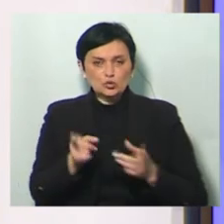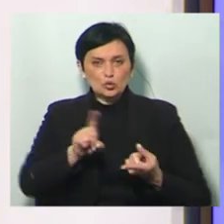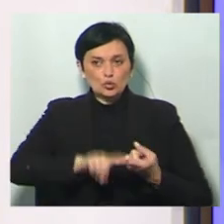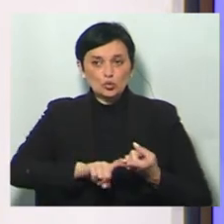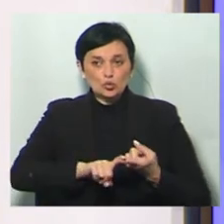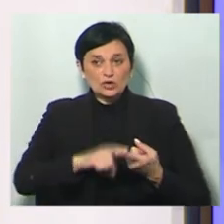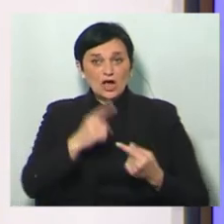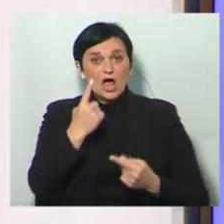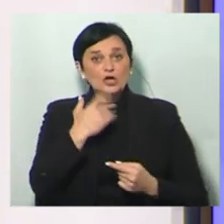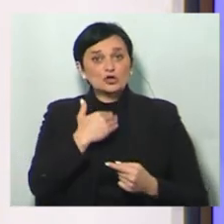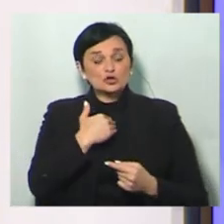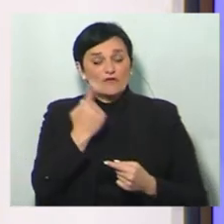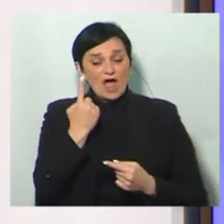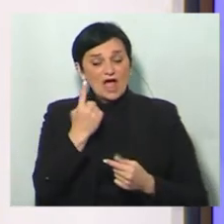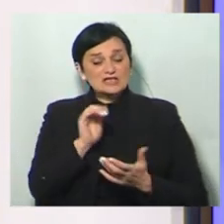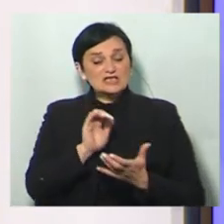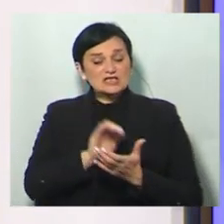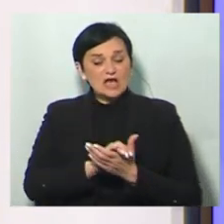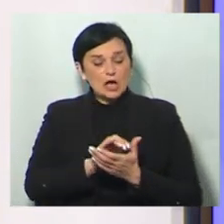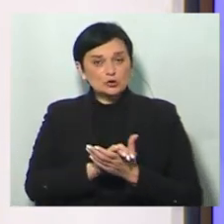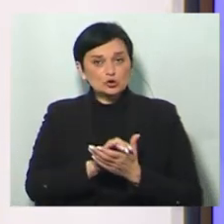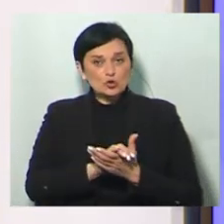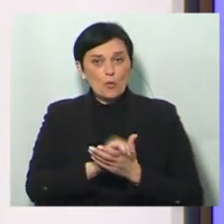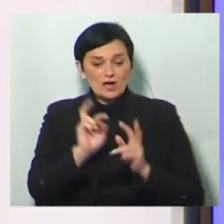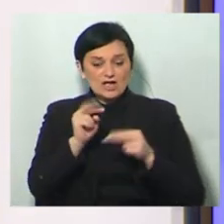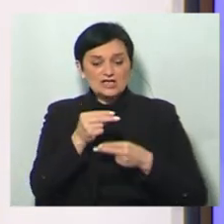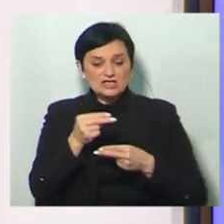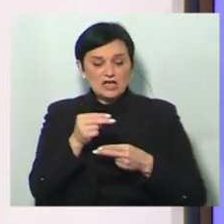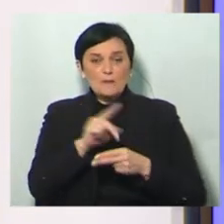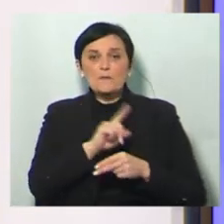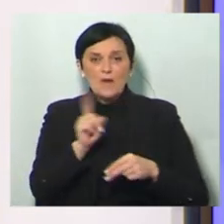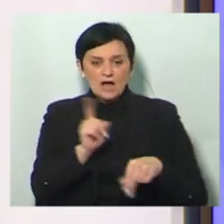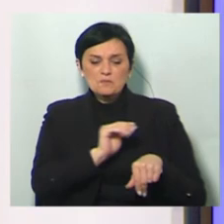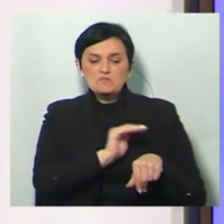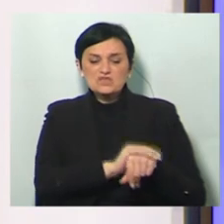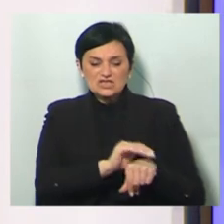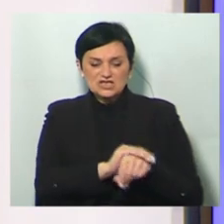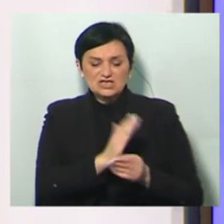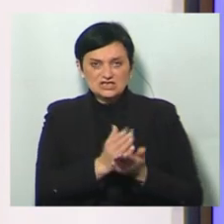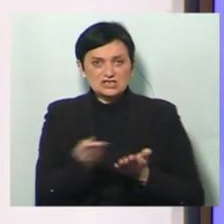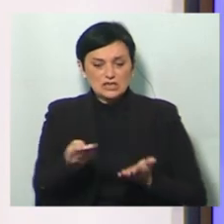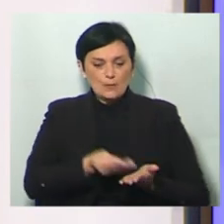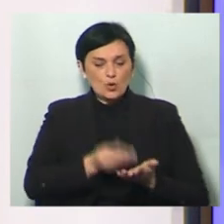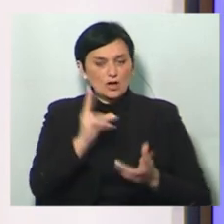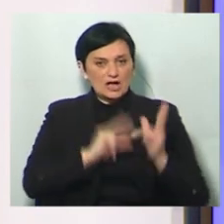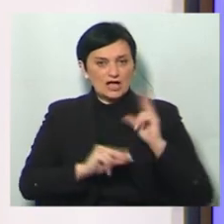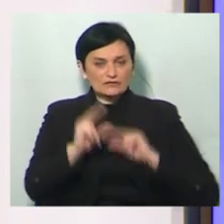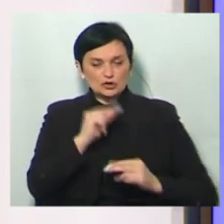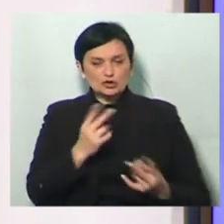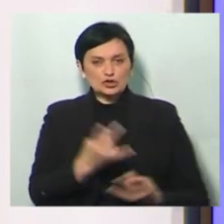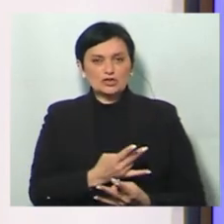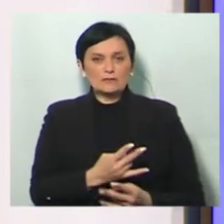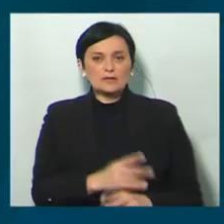ჩვენთვის გასაგებ და ნაცნობ თემას ეძღვნება, მაგრამ მაინც მტკიცებულებებია და ამას გათვალისწინება სჭირდება.